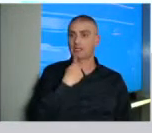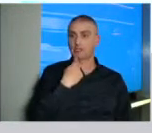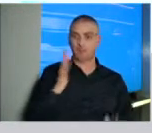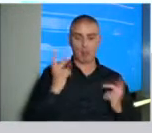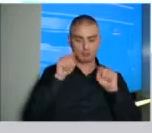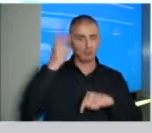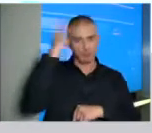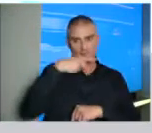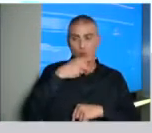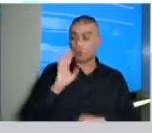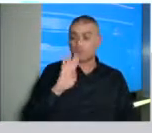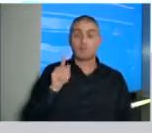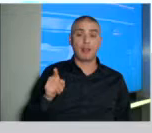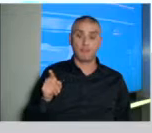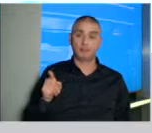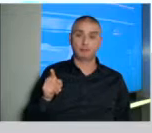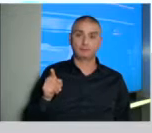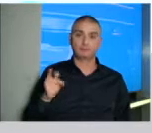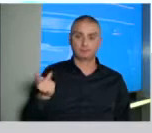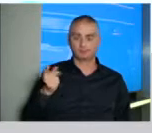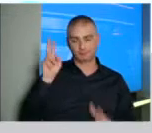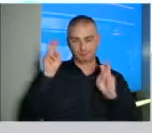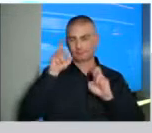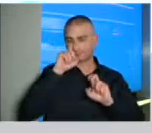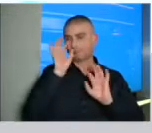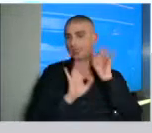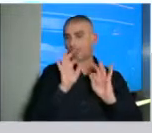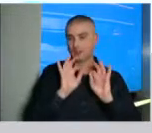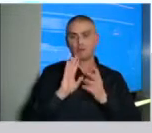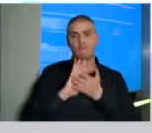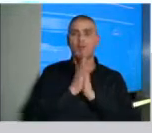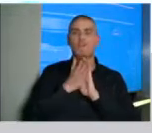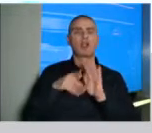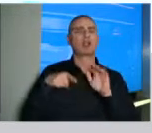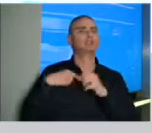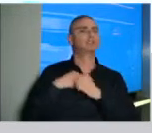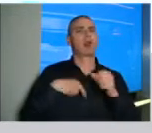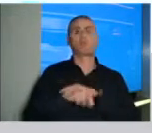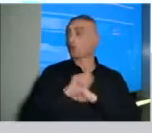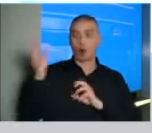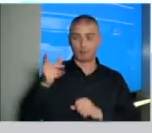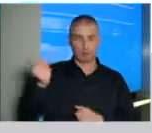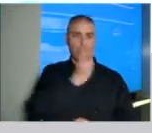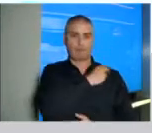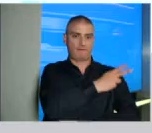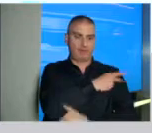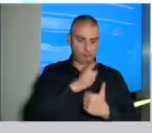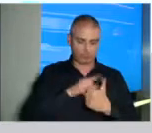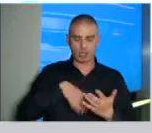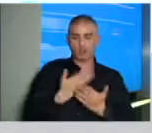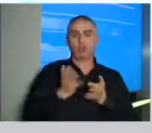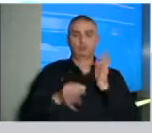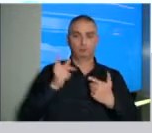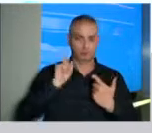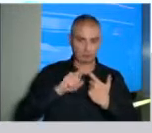מאוד למסקנה שביבי מלכלך והופך לבוגדים ושמאלנים את כל המינויים שלו. את מפכ"ל המשטרה, את היועץ